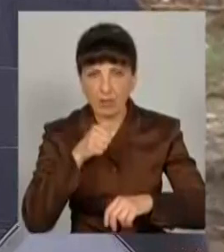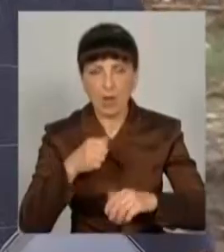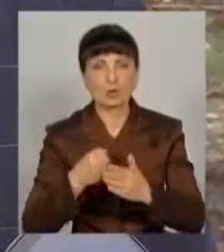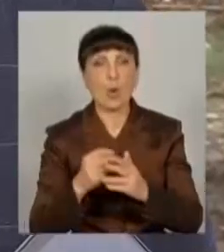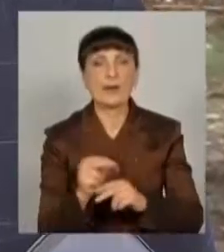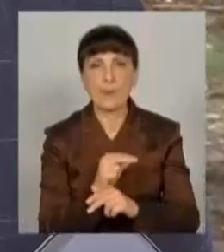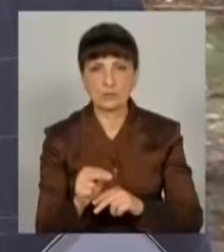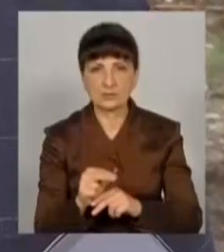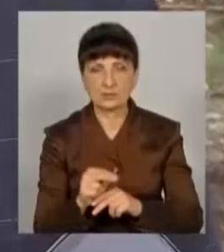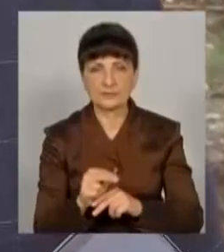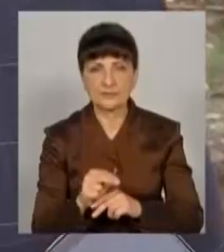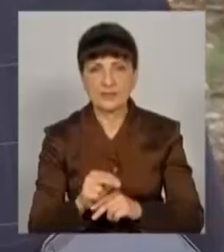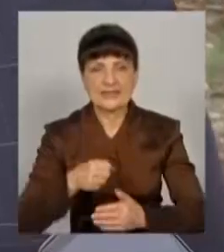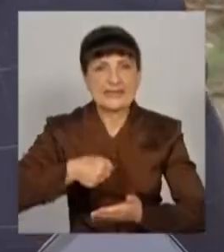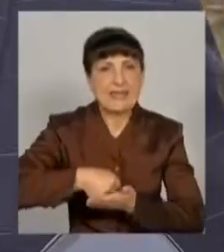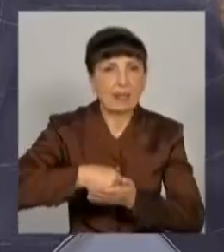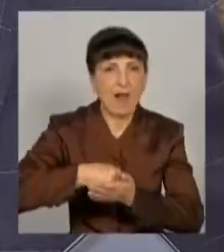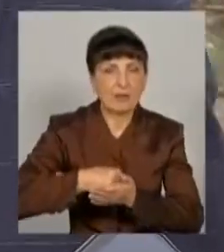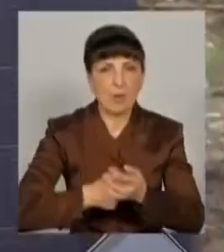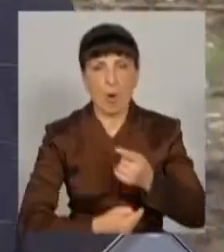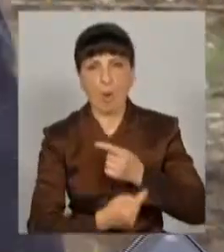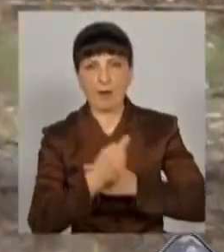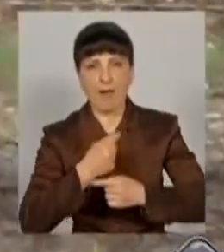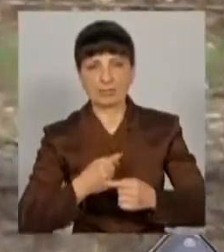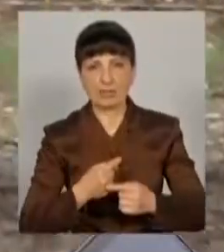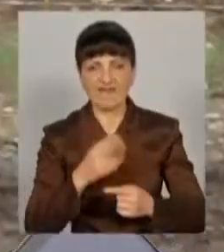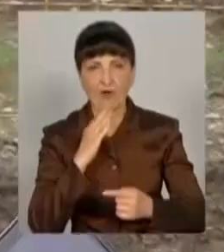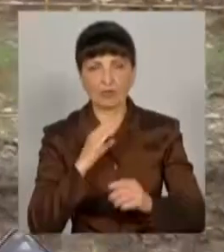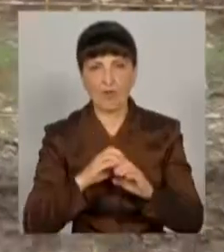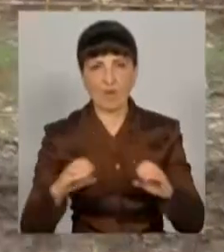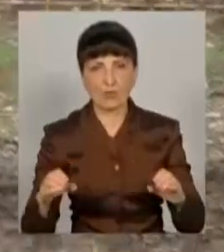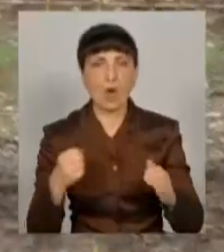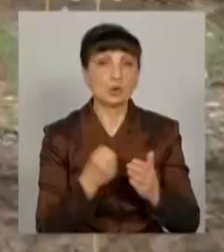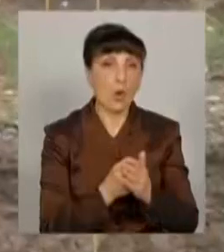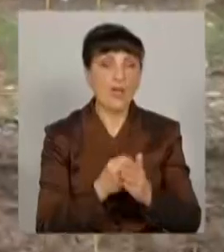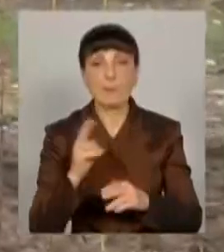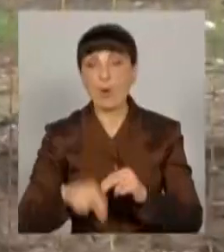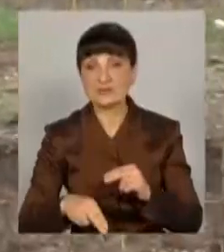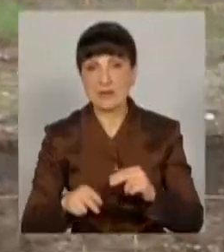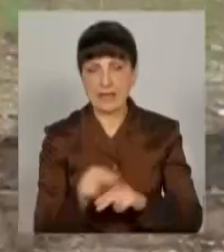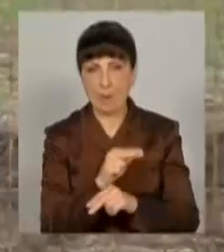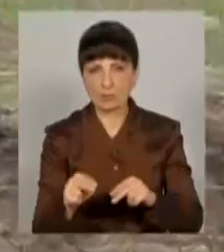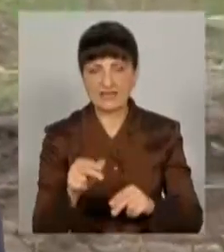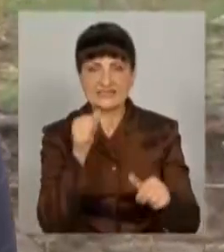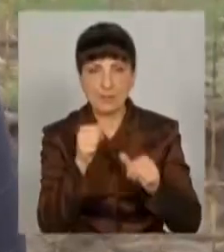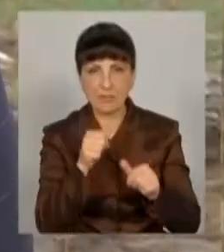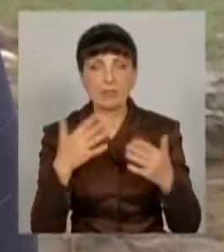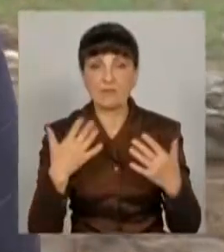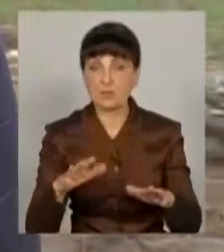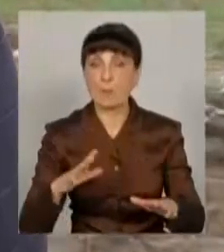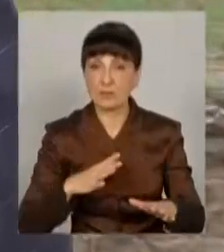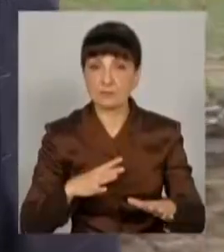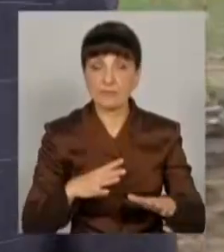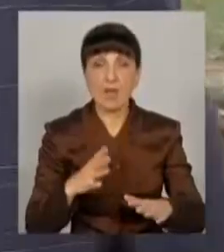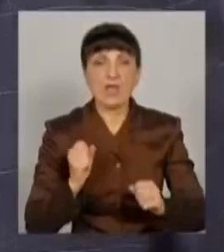ремонтов по обратному по подающему водоводу до и после ремонта гидравлических испытаний и ремонт на них, а также